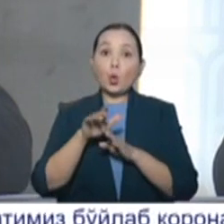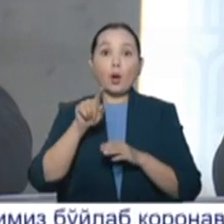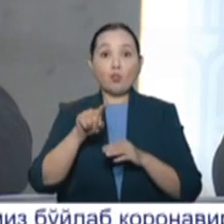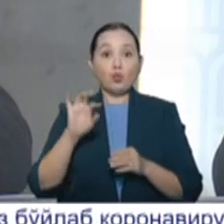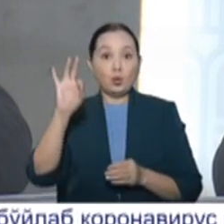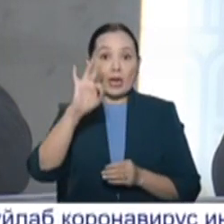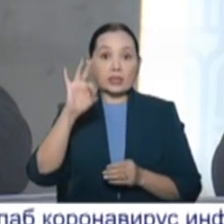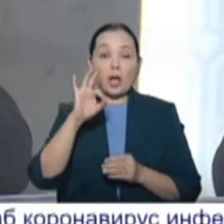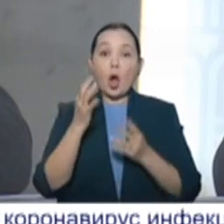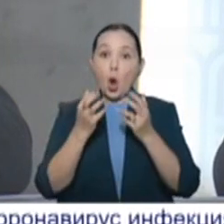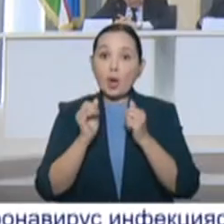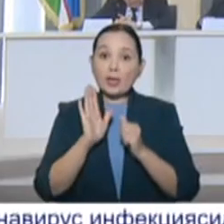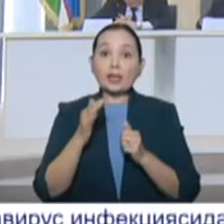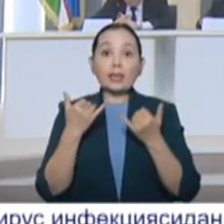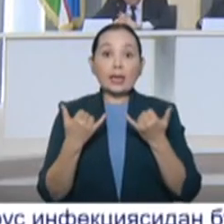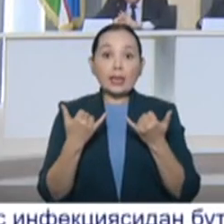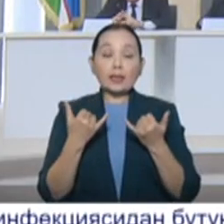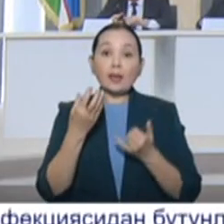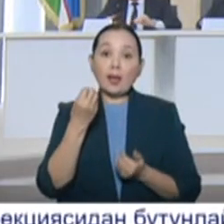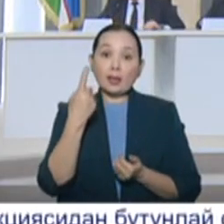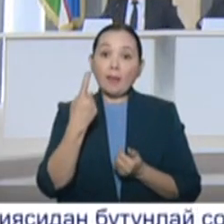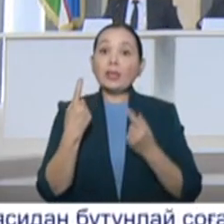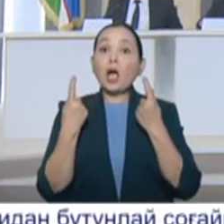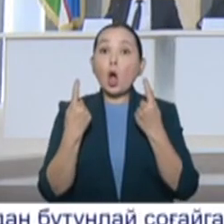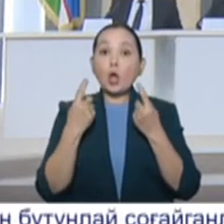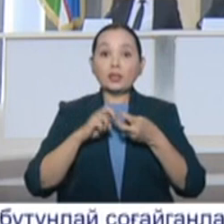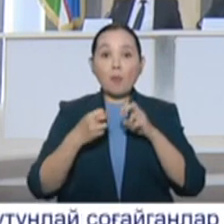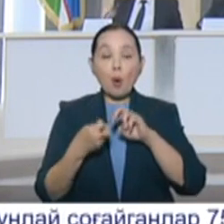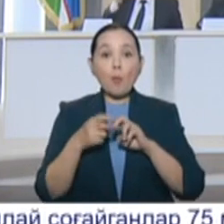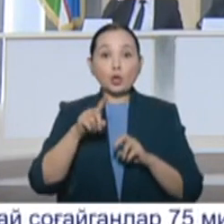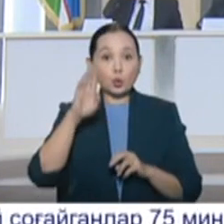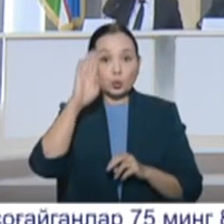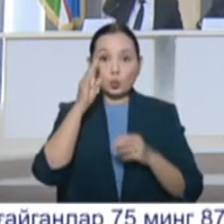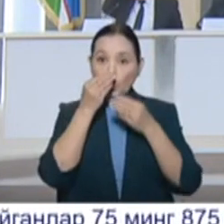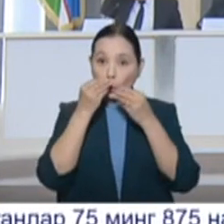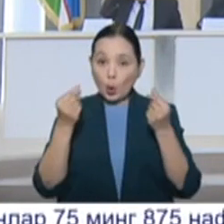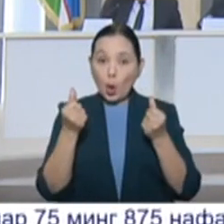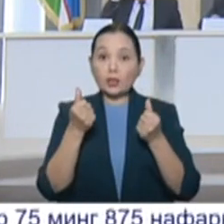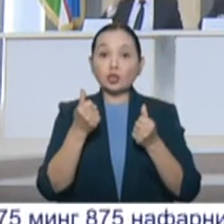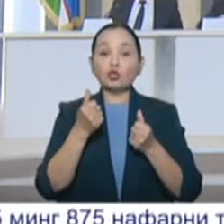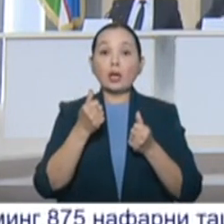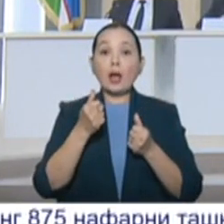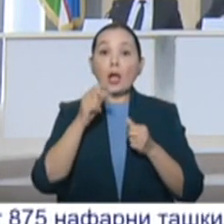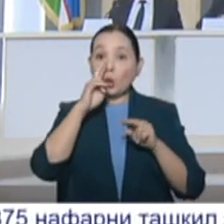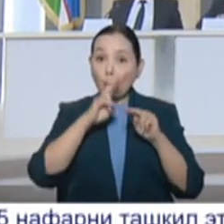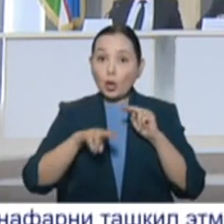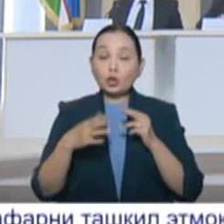narsadan olinadi. Endi yana bitta katta muammomiz bu suv yo'qotishlar. Bu bo'yicha albatta